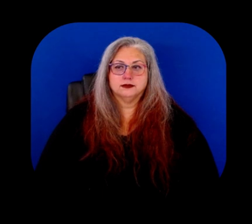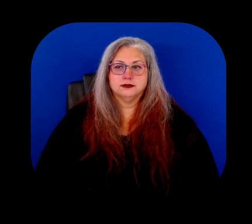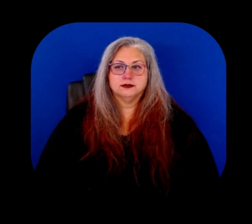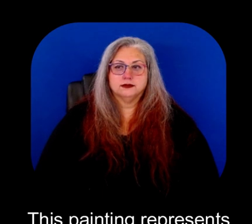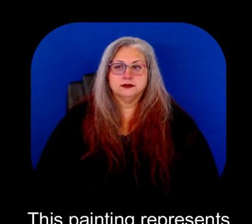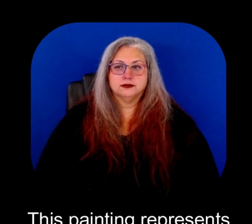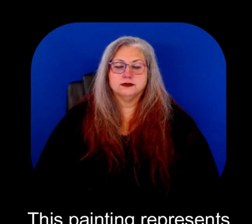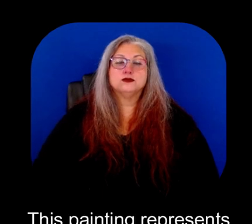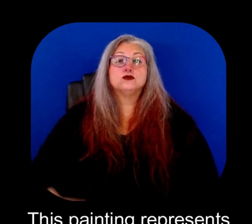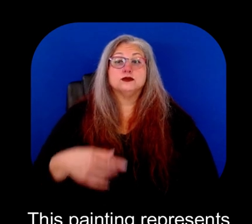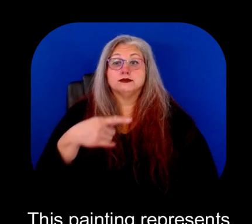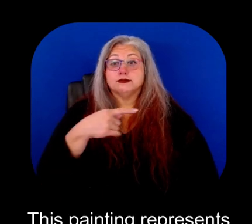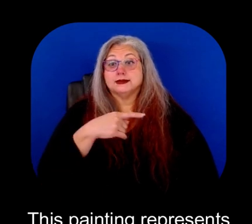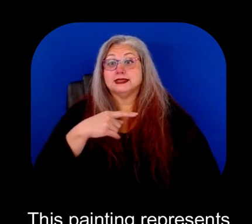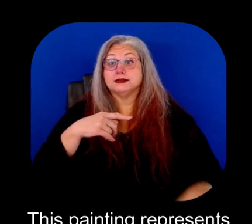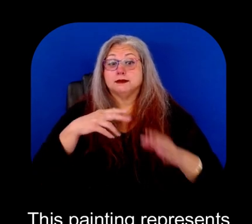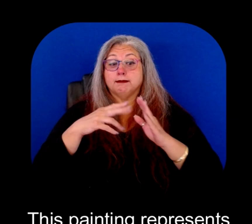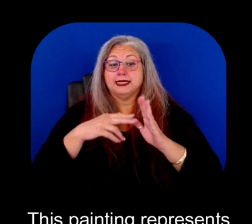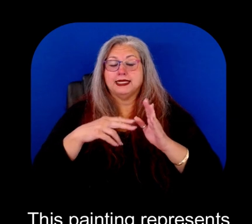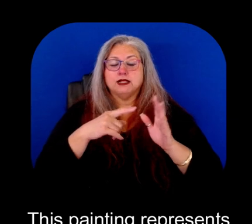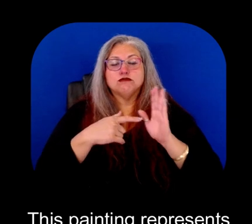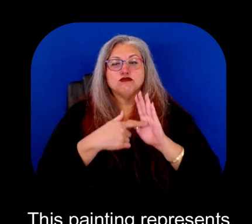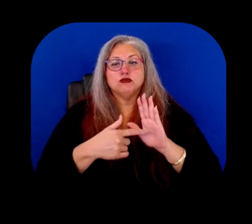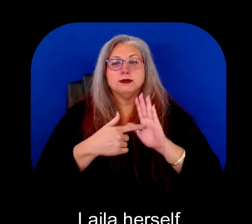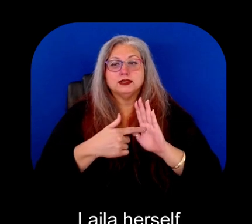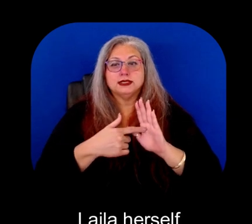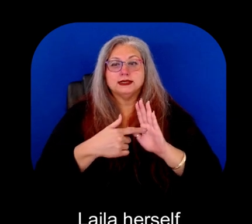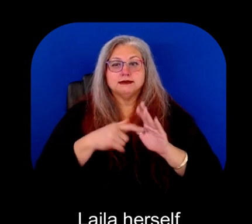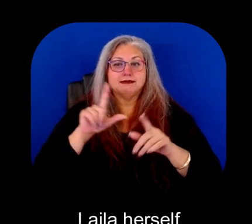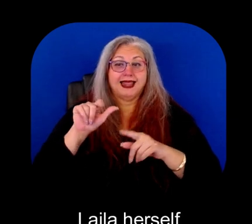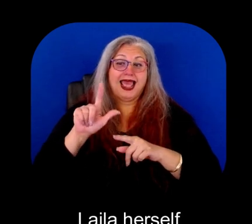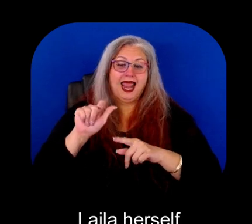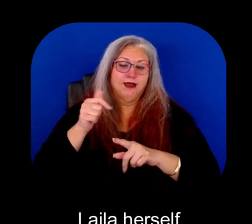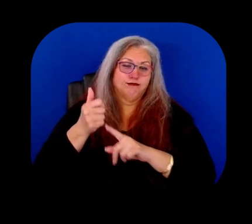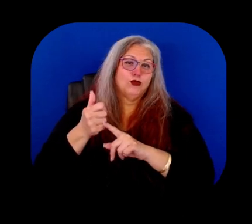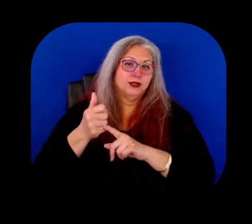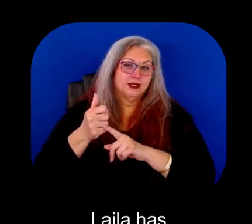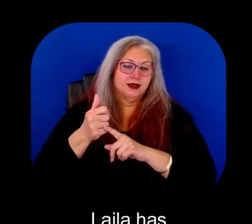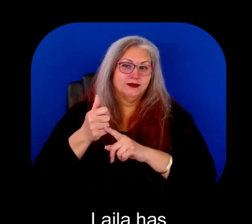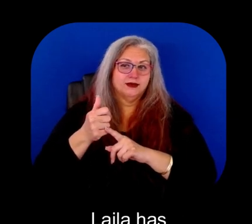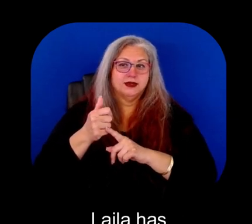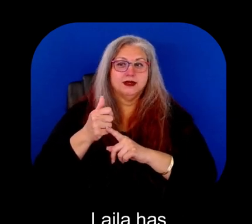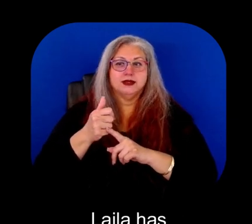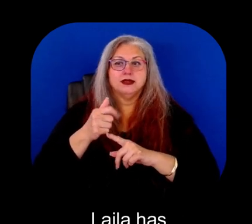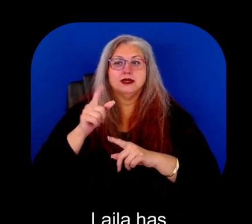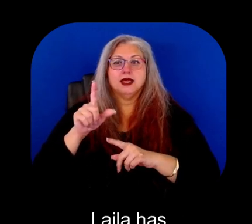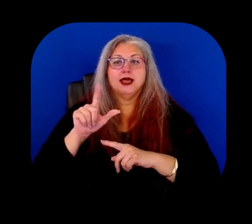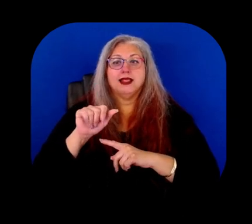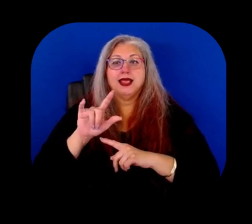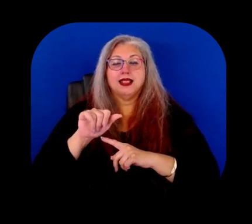راح ترجم. This painting represents Layla herself. Layla